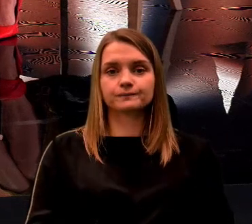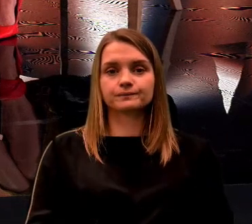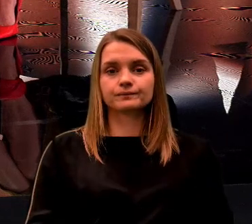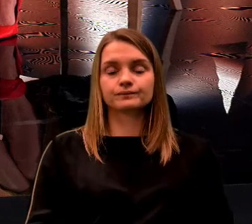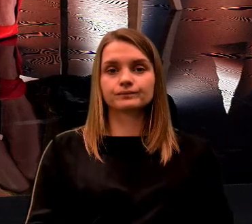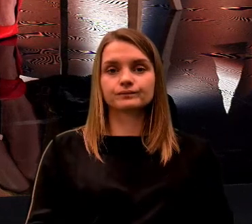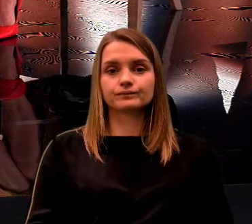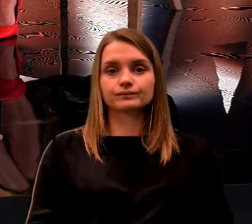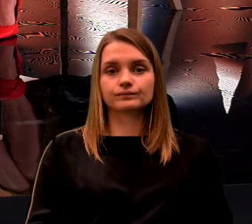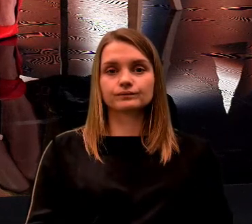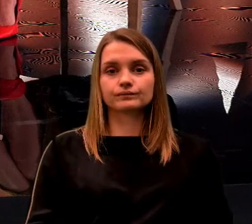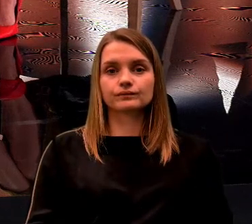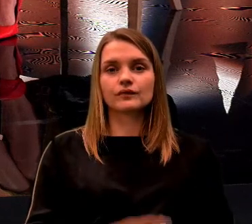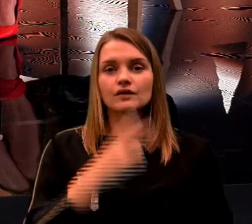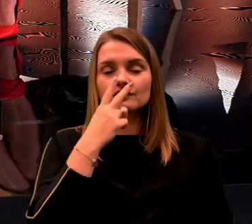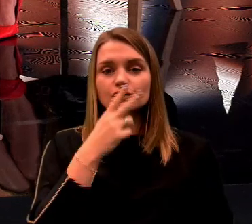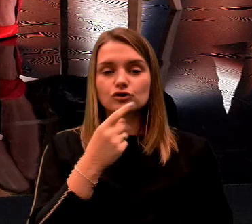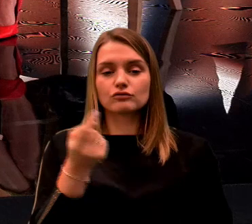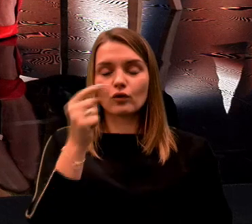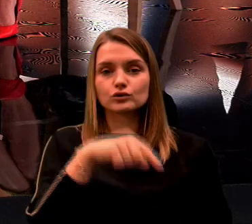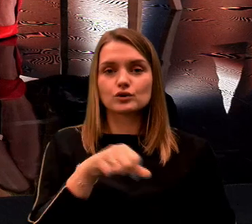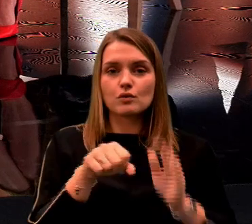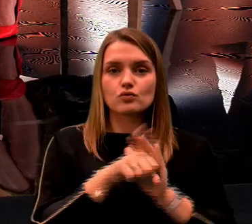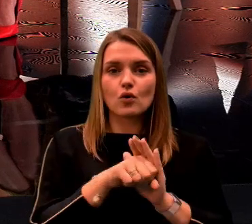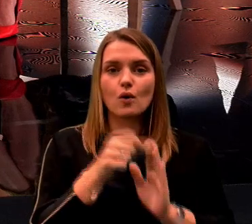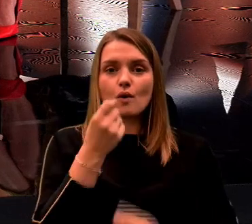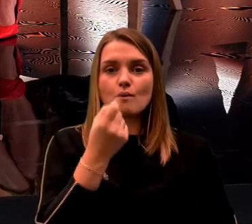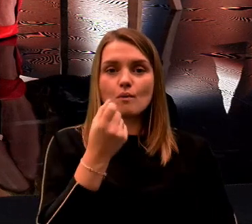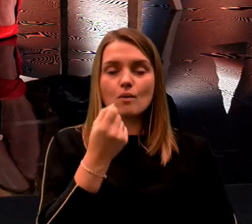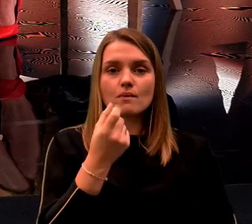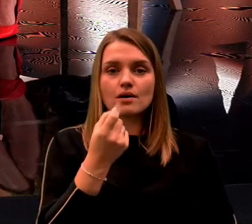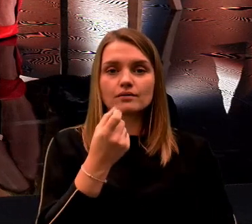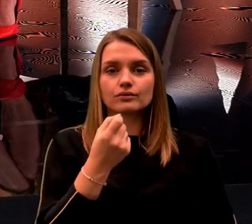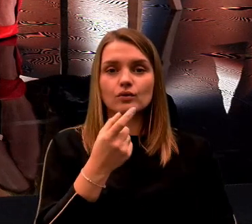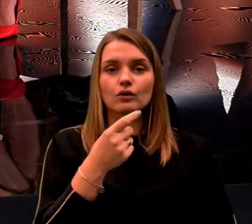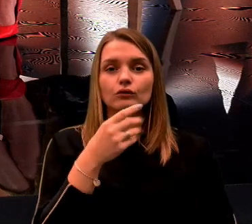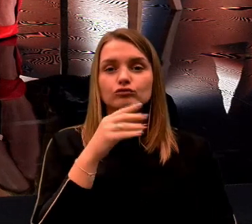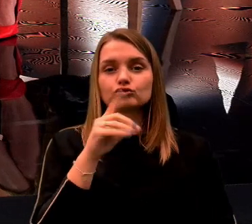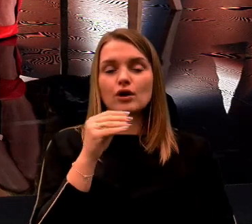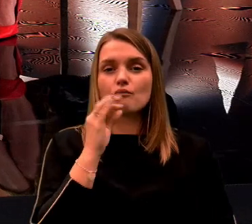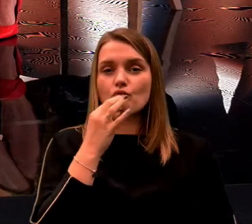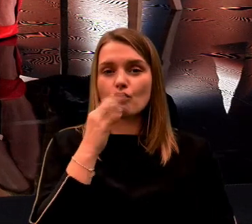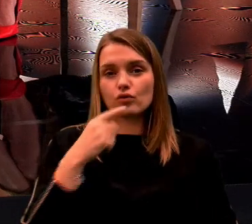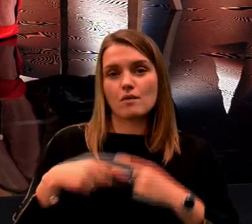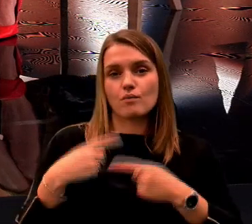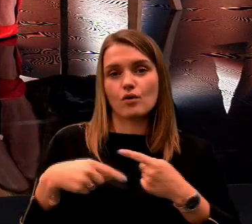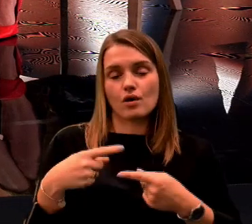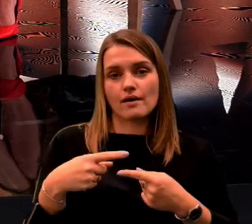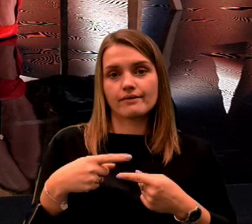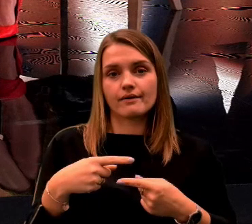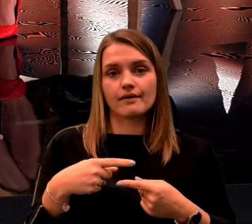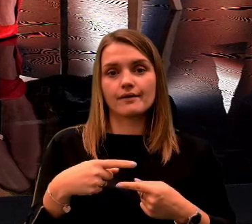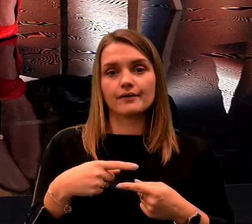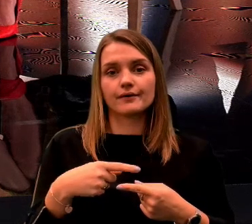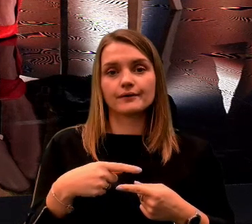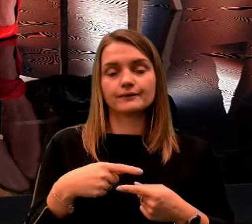widzę, że chyba dochodzimy do tego momentu, kiedy pewne pokolenie już po, nie